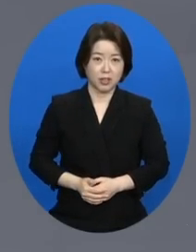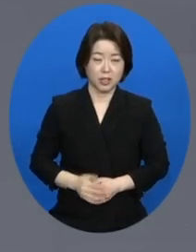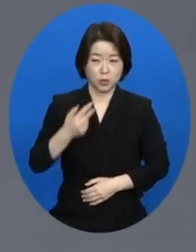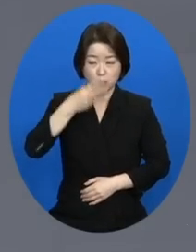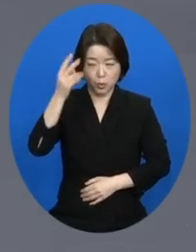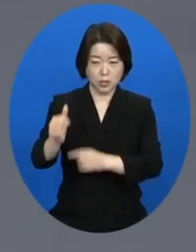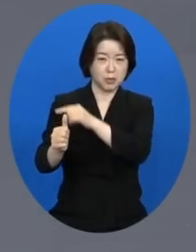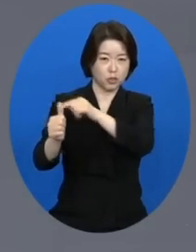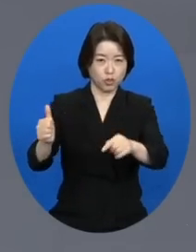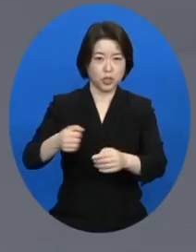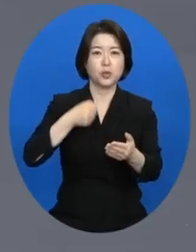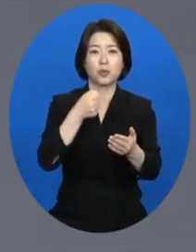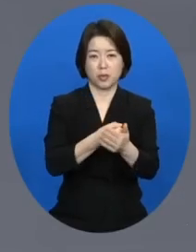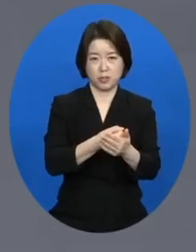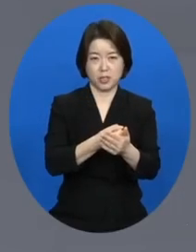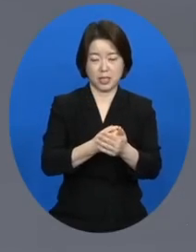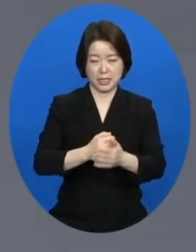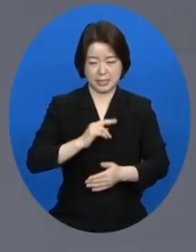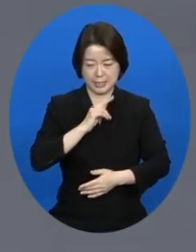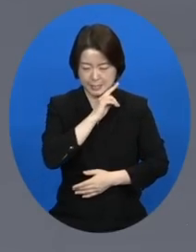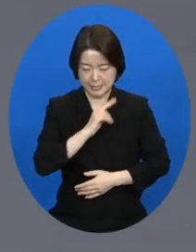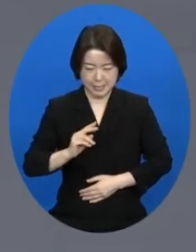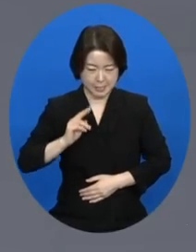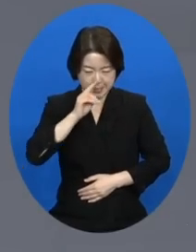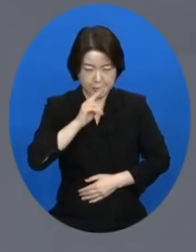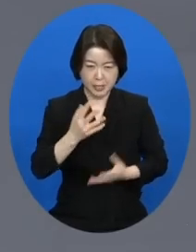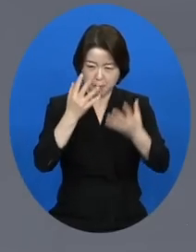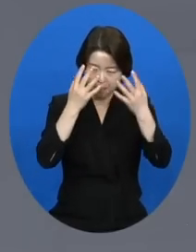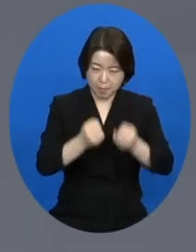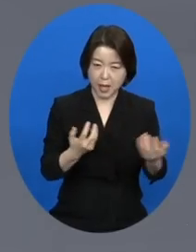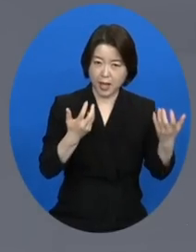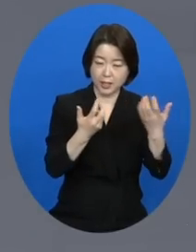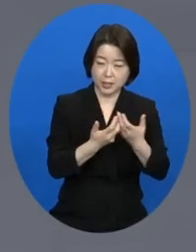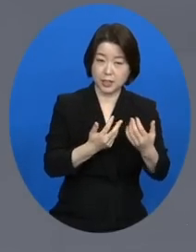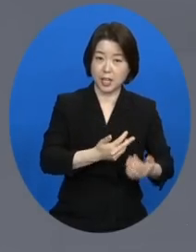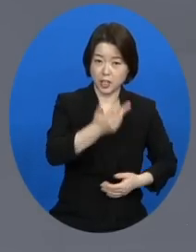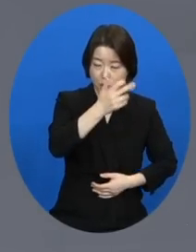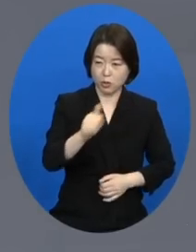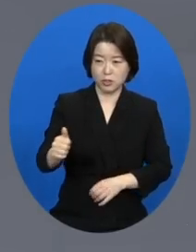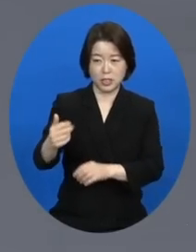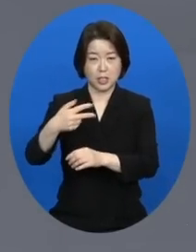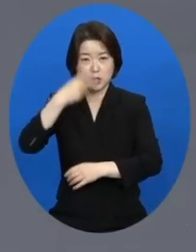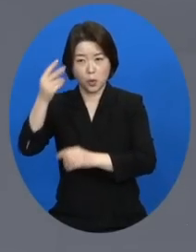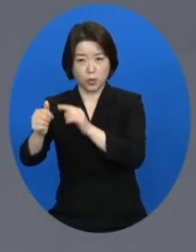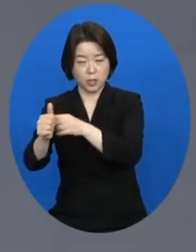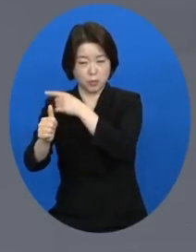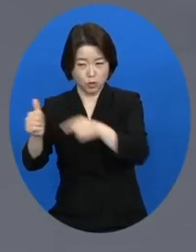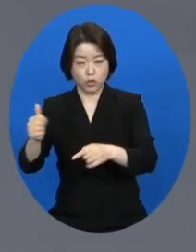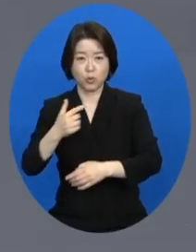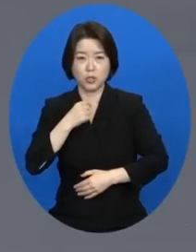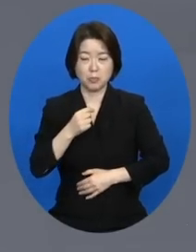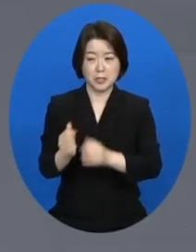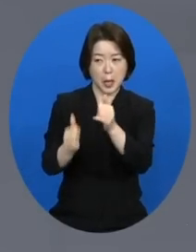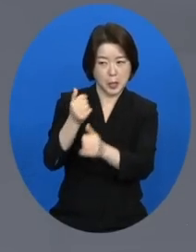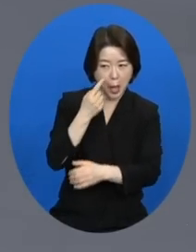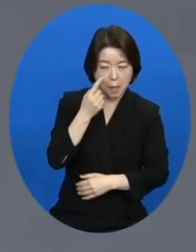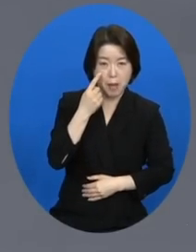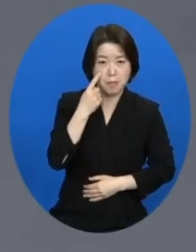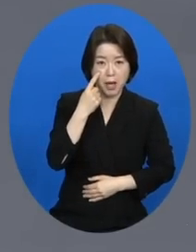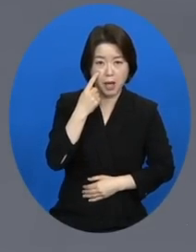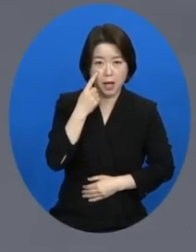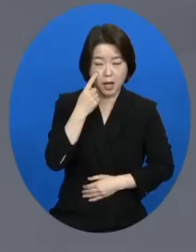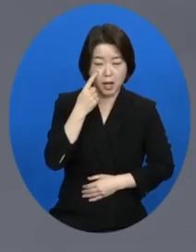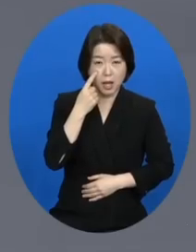거예요. 시기와 질투로 가득 찬 형들은 요셉의 꿈을 짓밟고 싶어서 실험을 하죠. 그래서